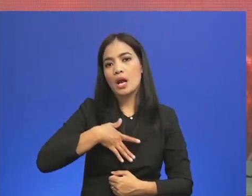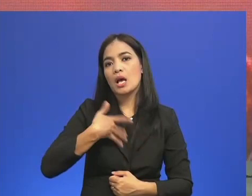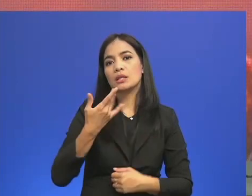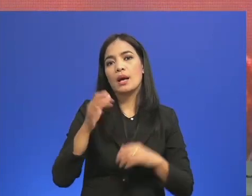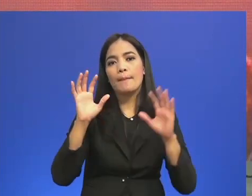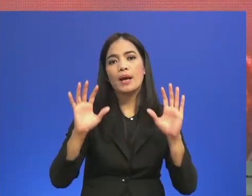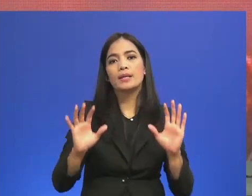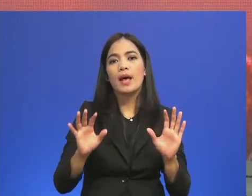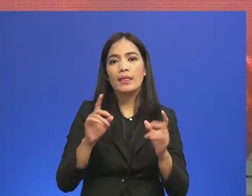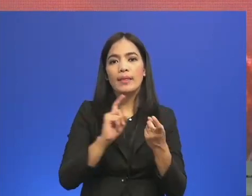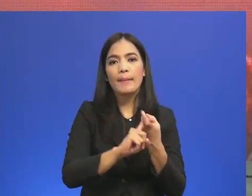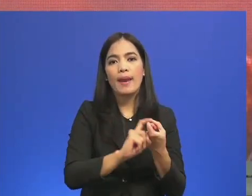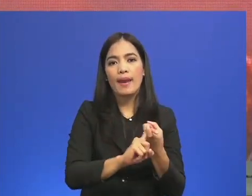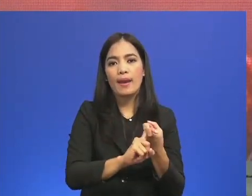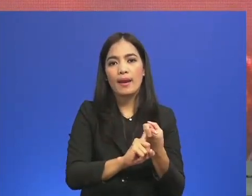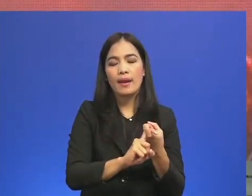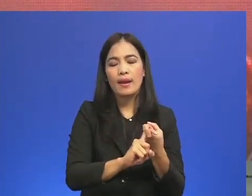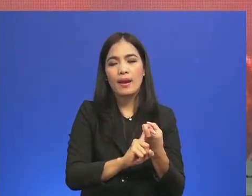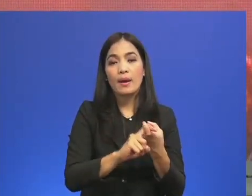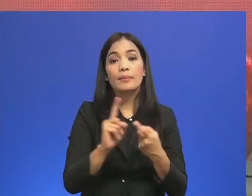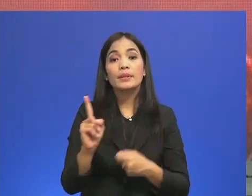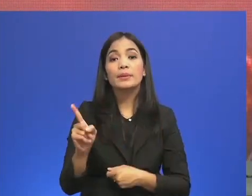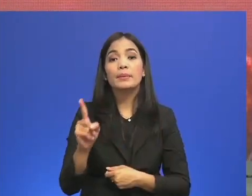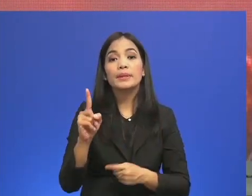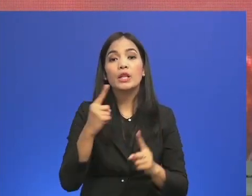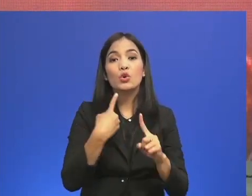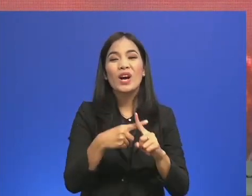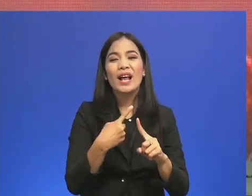banyak teman. Karena satu